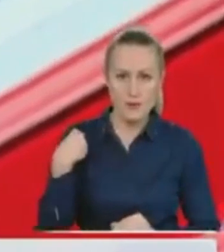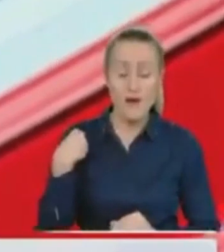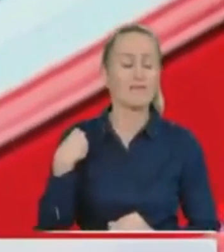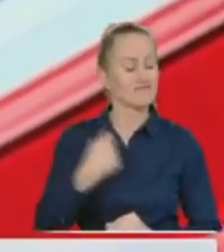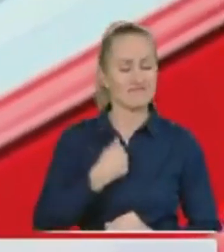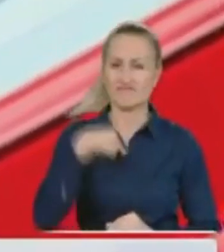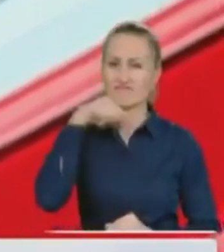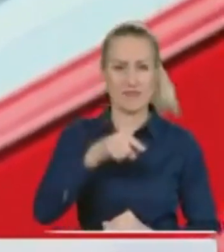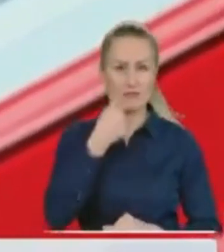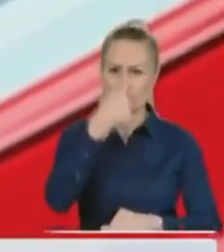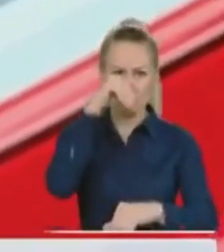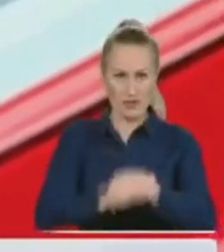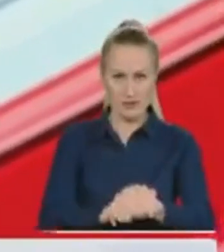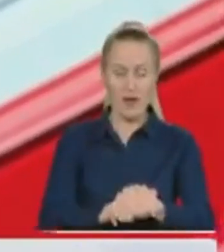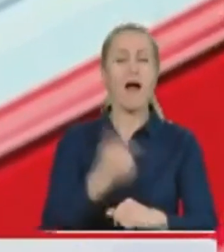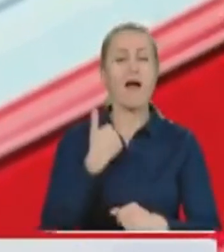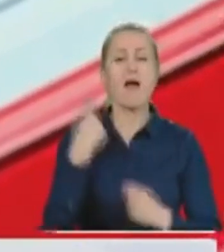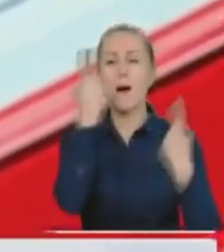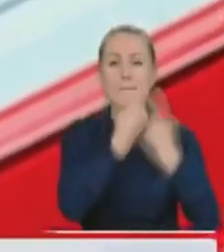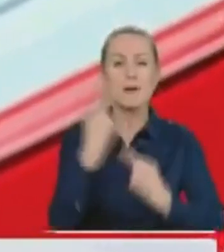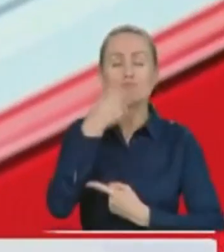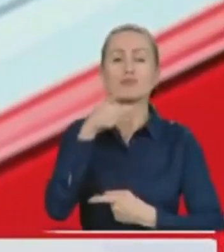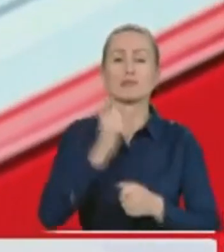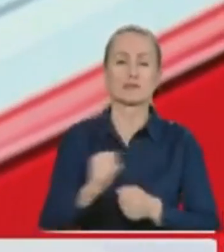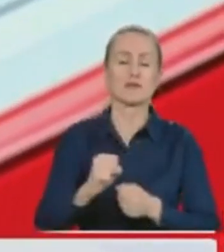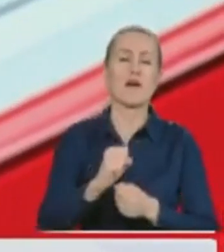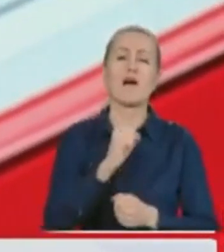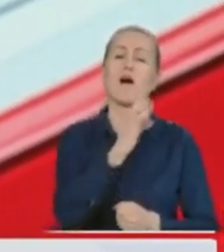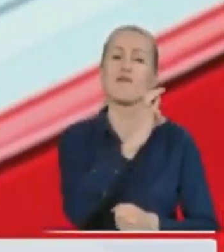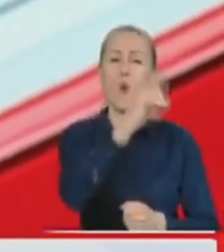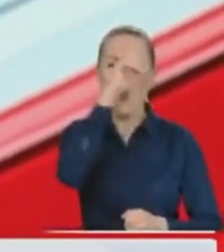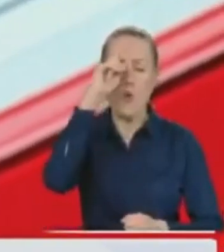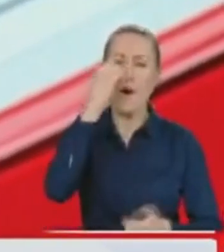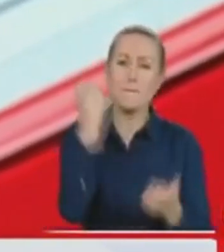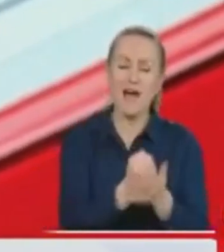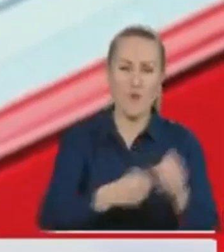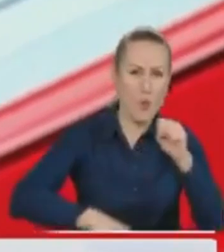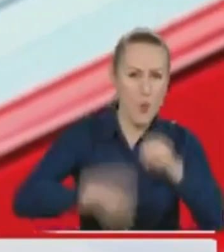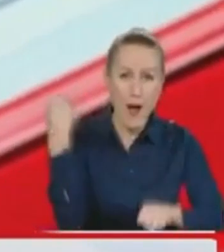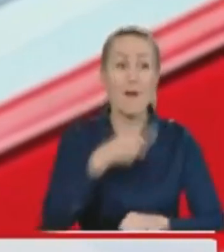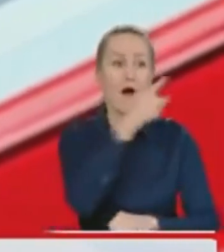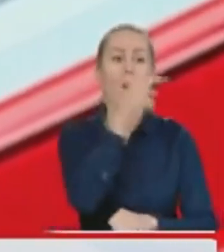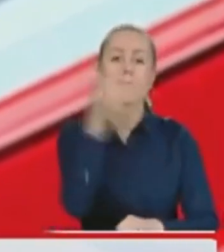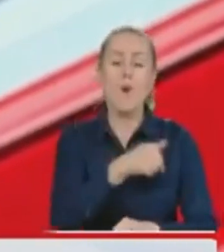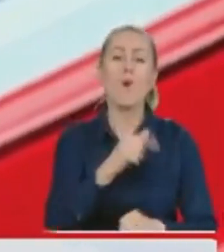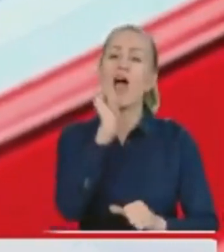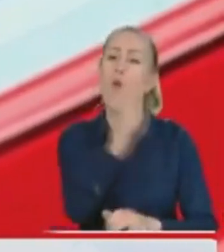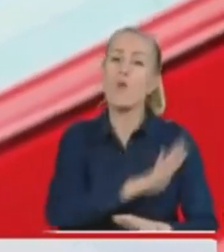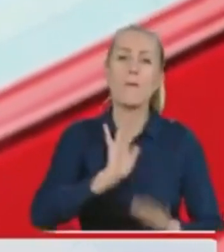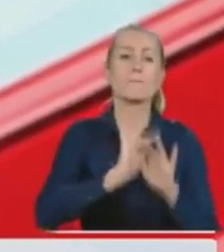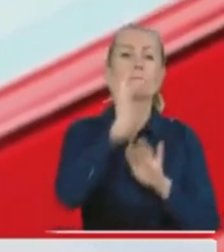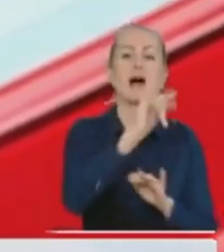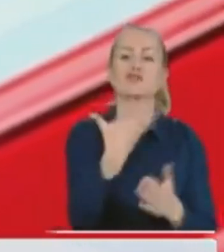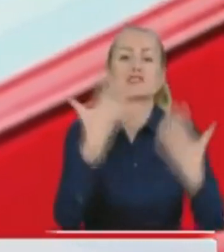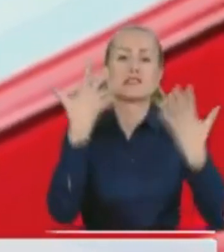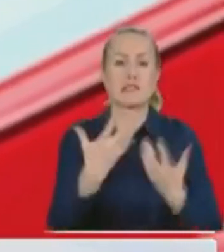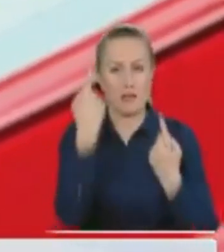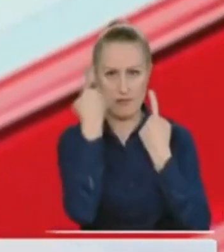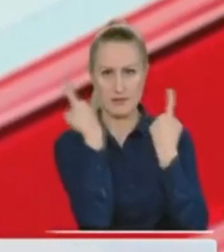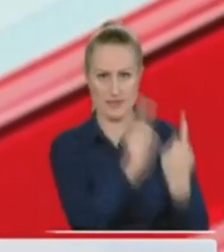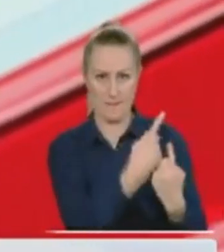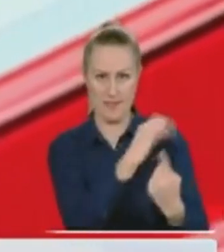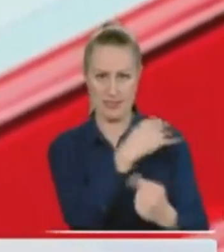не погоджувався на це. Я вважав, що це порушення прав цих людей, що вони повинні поїхати в Європі туди, куди